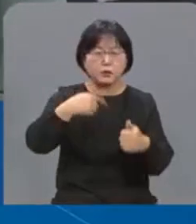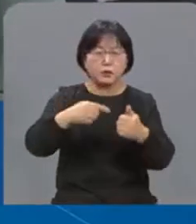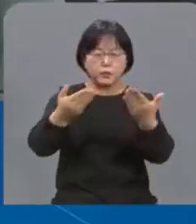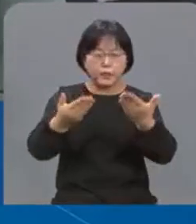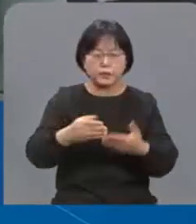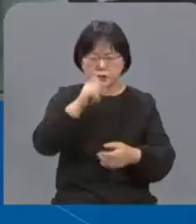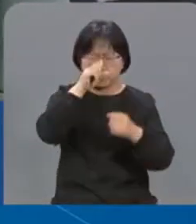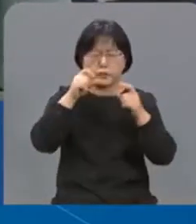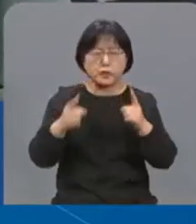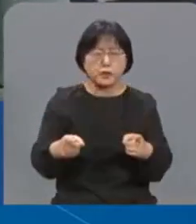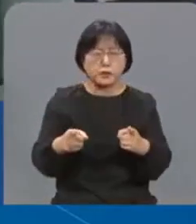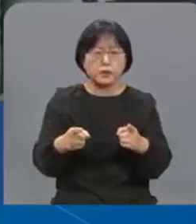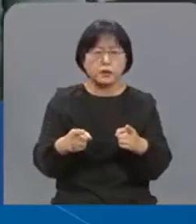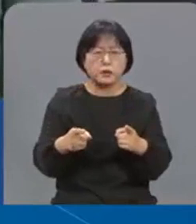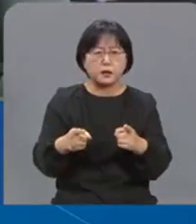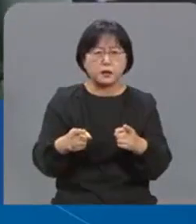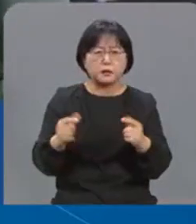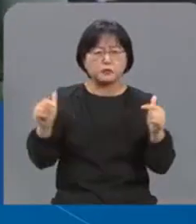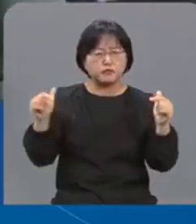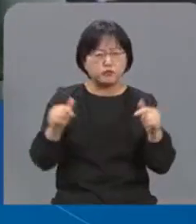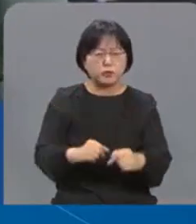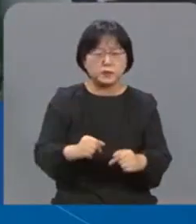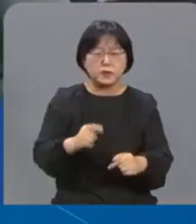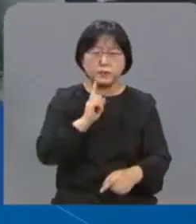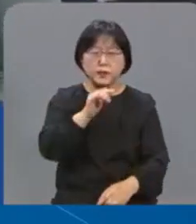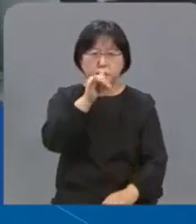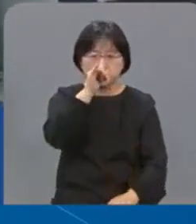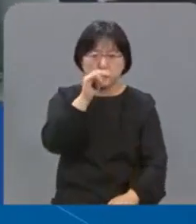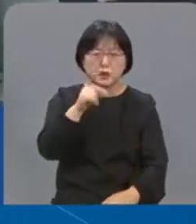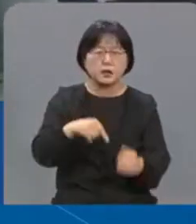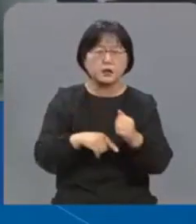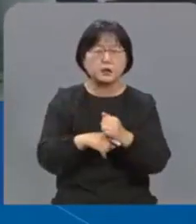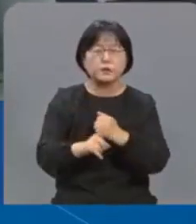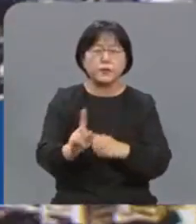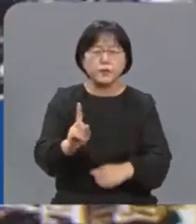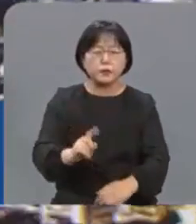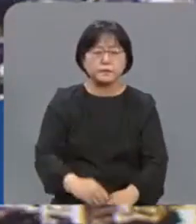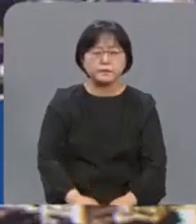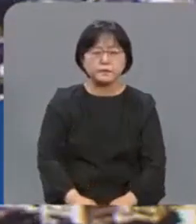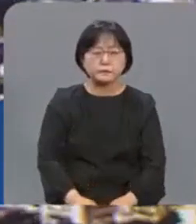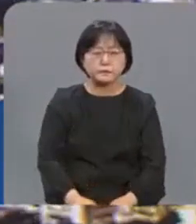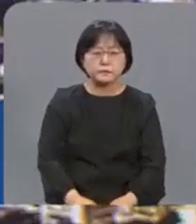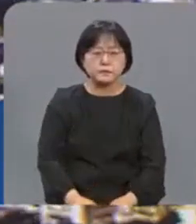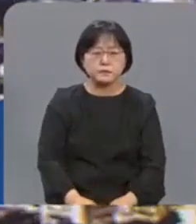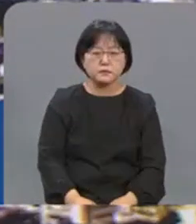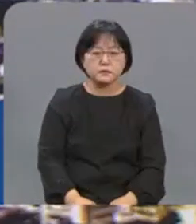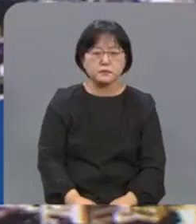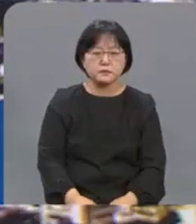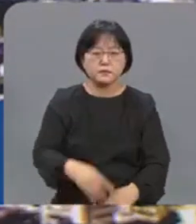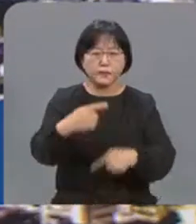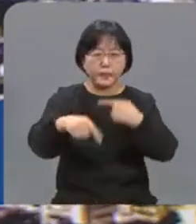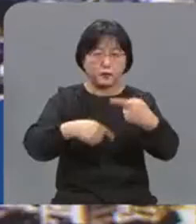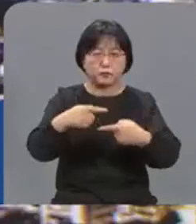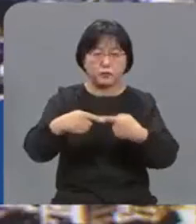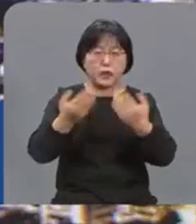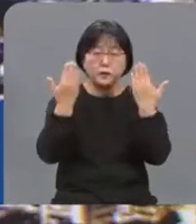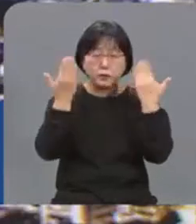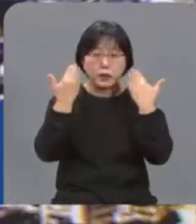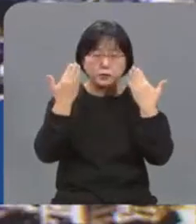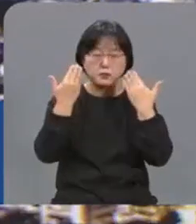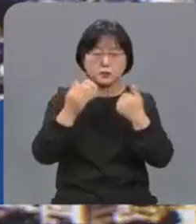교육받을 기회가 좀 줄어든다는 얘기가 있습니다. 이거 무슨 얘기입니까? 그러니까 수어